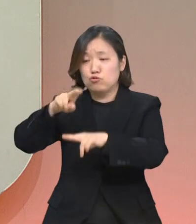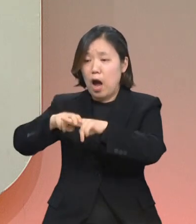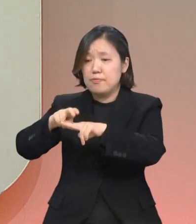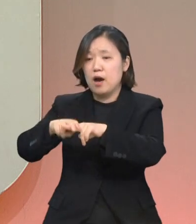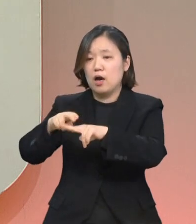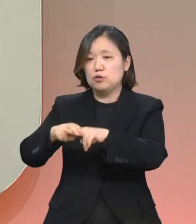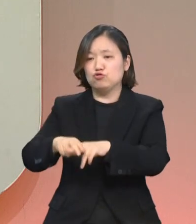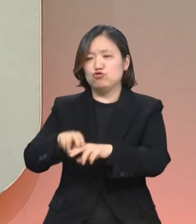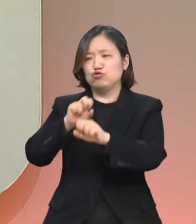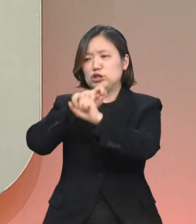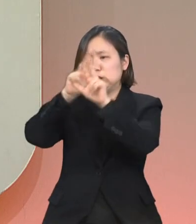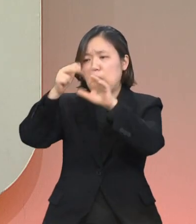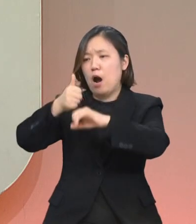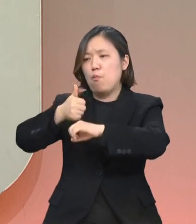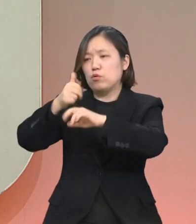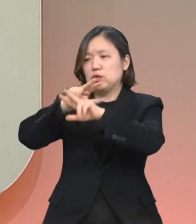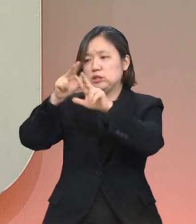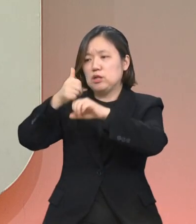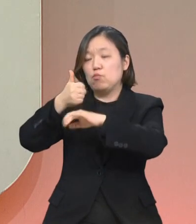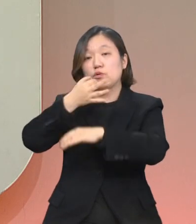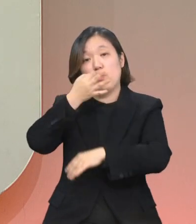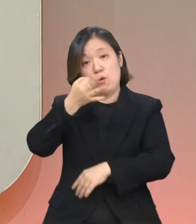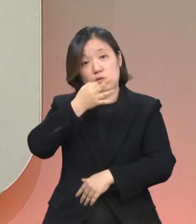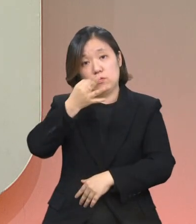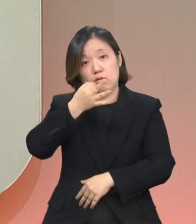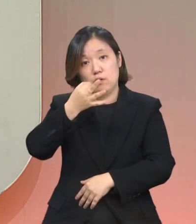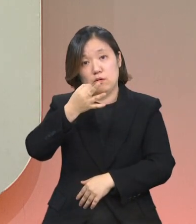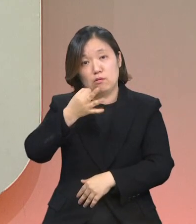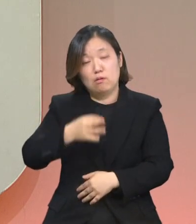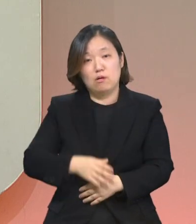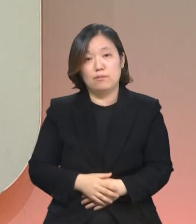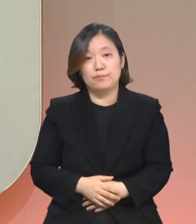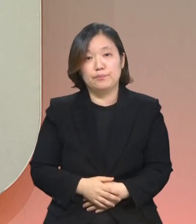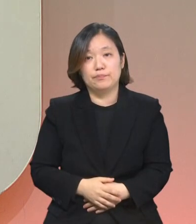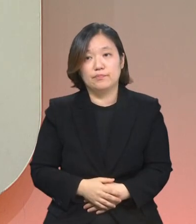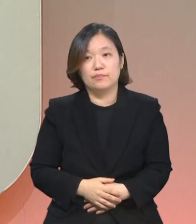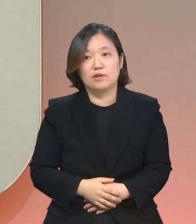그냥 지장보살을 염불하고 있대 지장보살에 그때